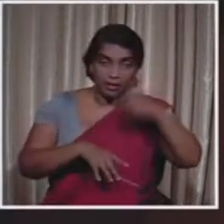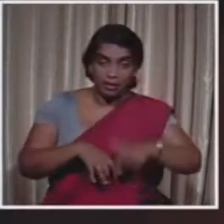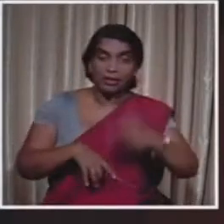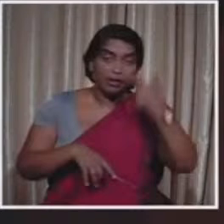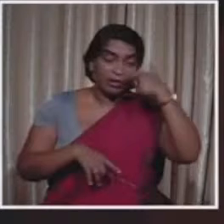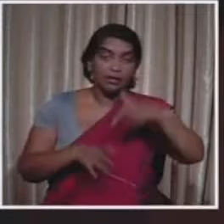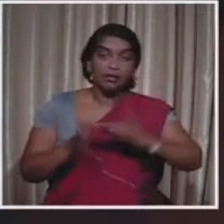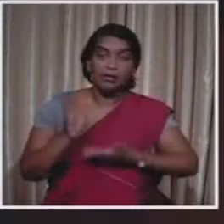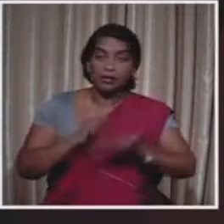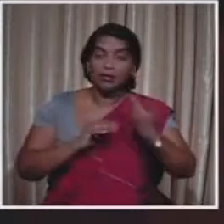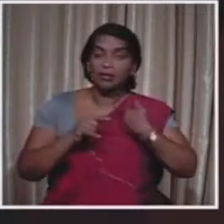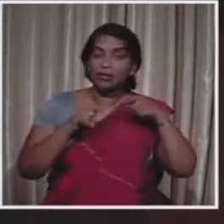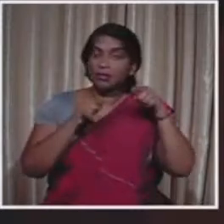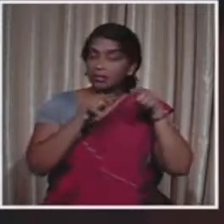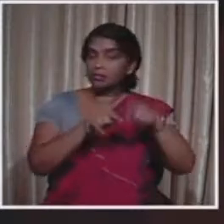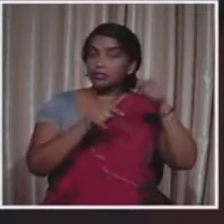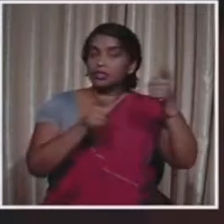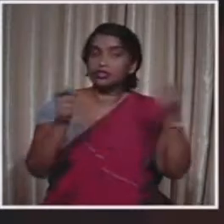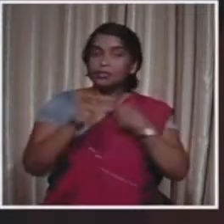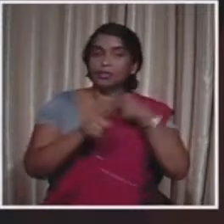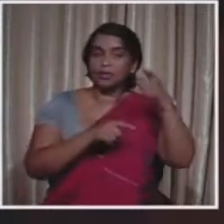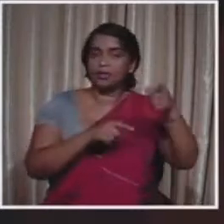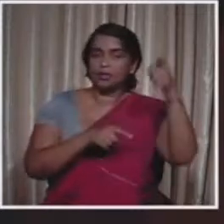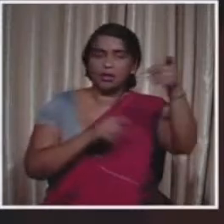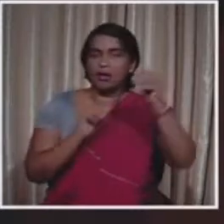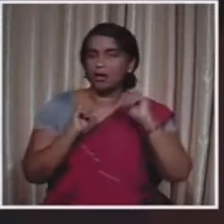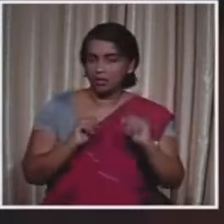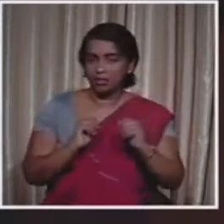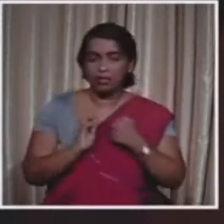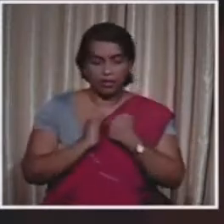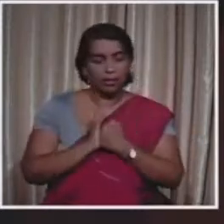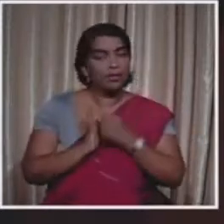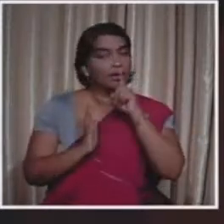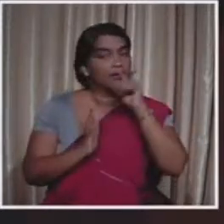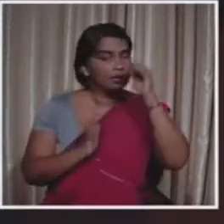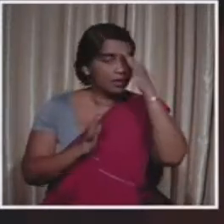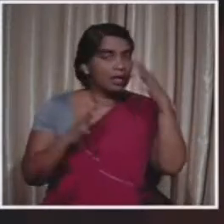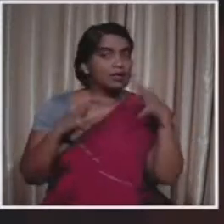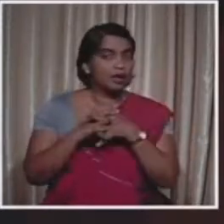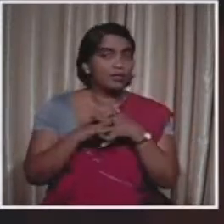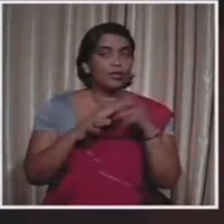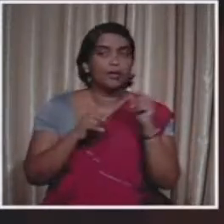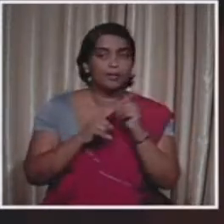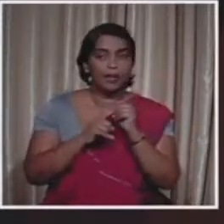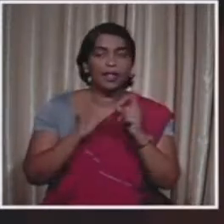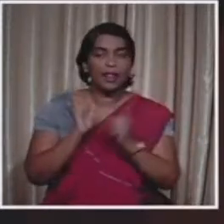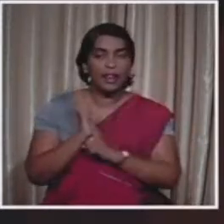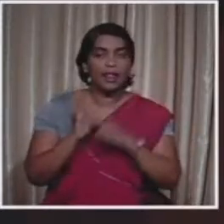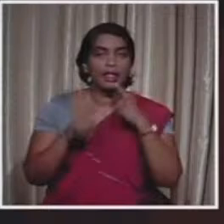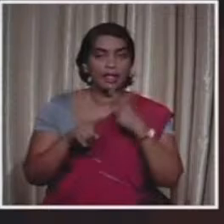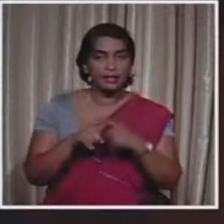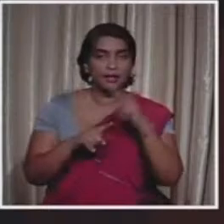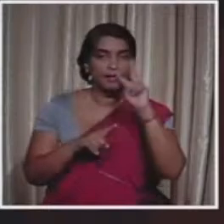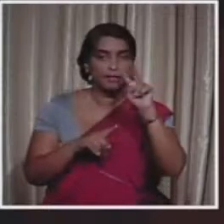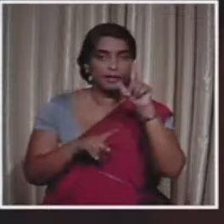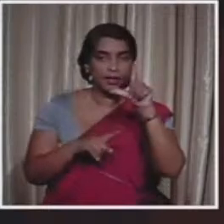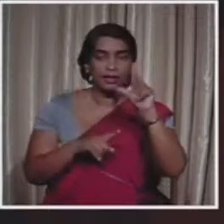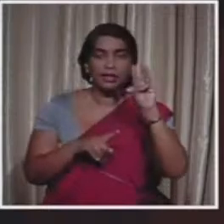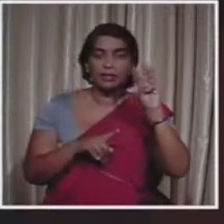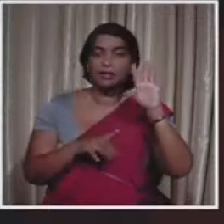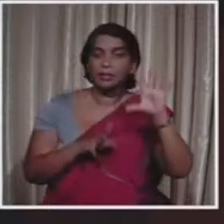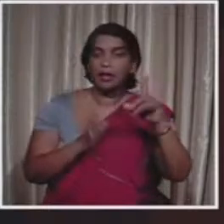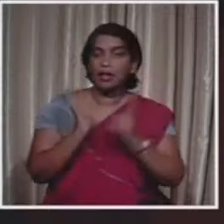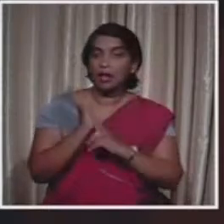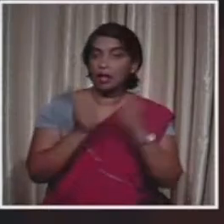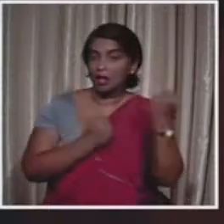තෙල් බවුසරේ මොන මොන අලවි ස්ථානවලටද ගියේ කියන එක ගරු කතානායකතුමනි WP LX 2735 කියන